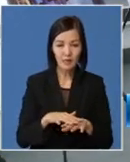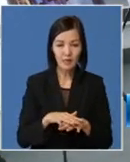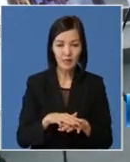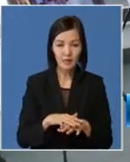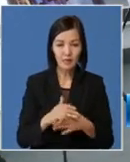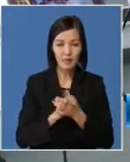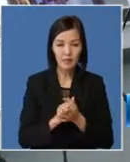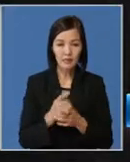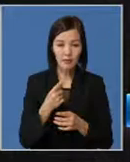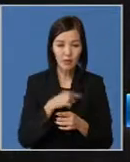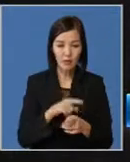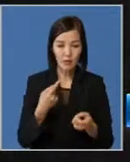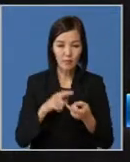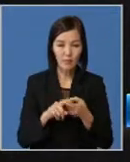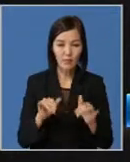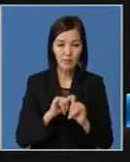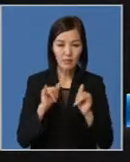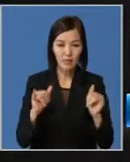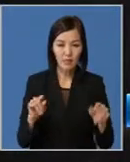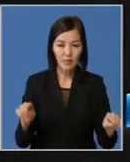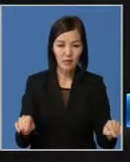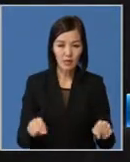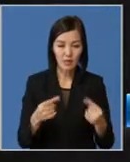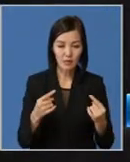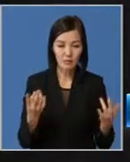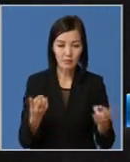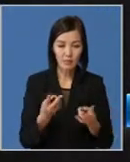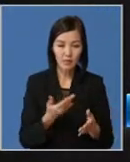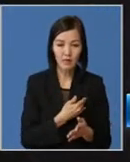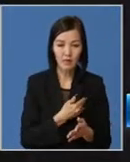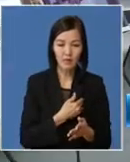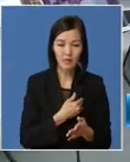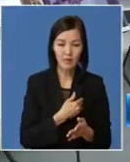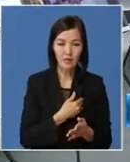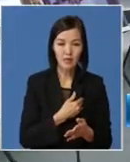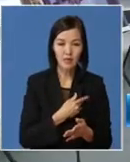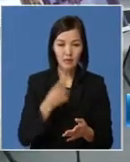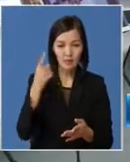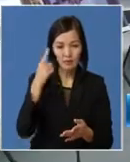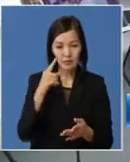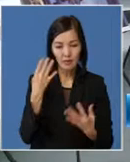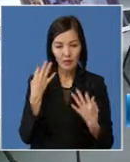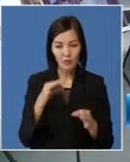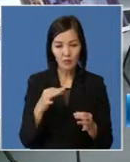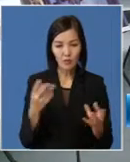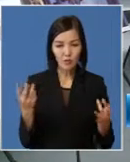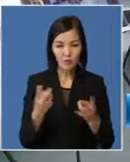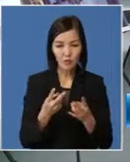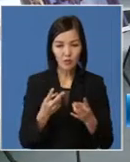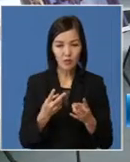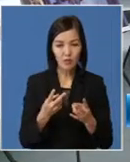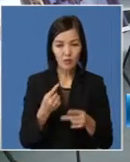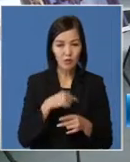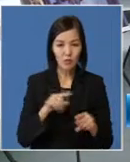рухани байланысты, рухани жаңғыру, ол сананың жаңғыруы ең әуелі. Сана тәуелсіз болмай, сана жаңғырмай, біздің